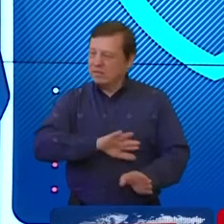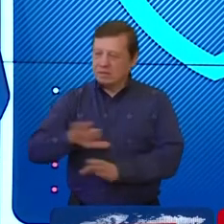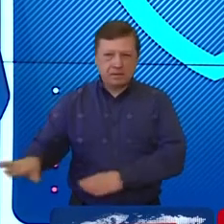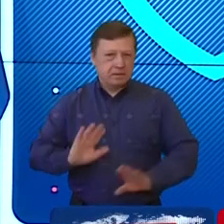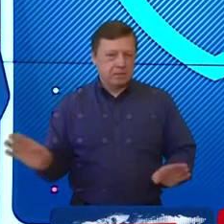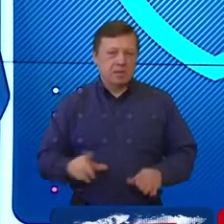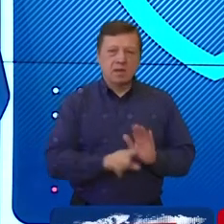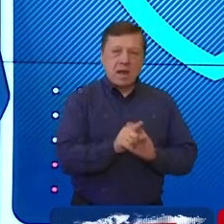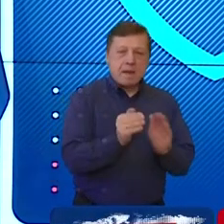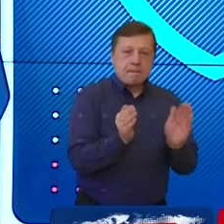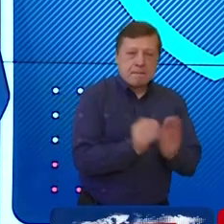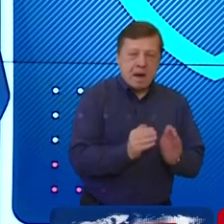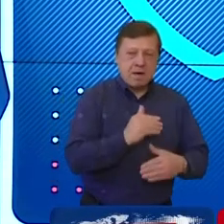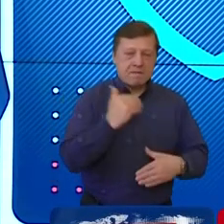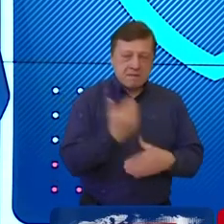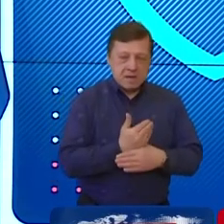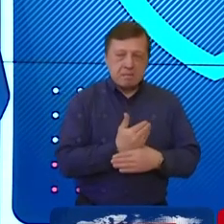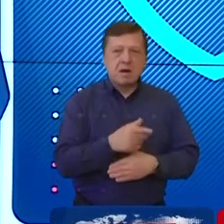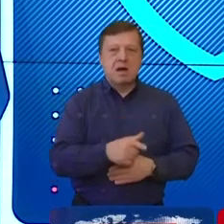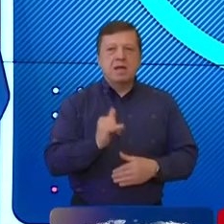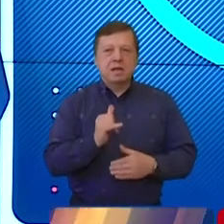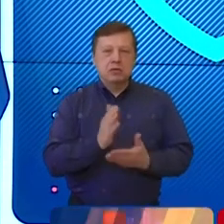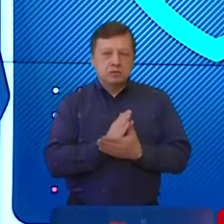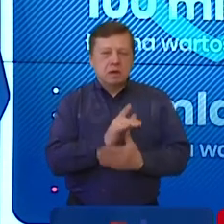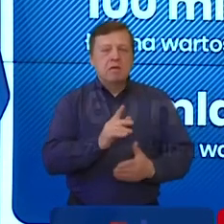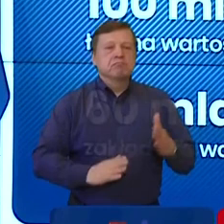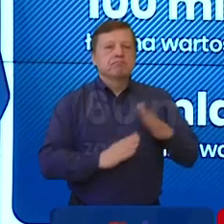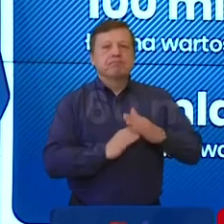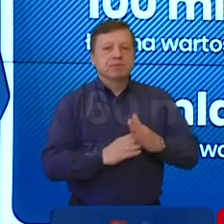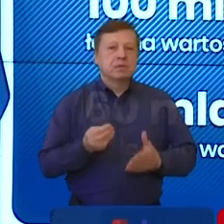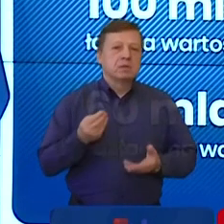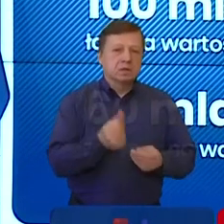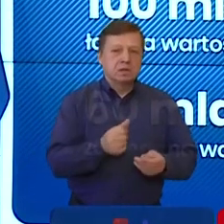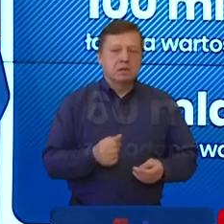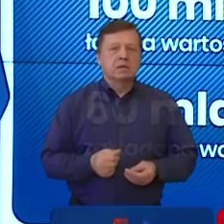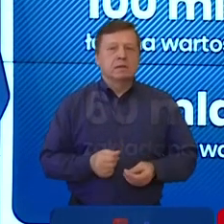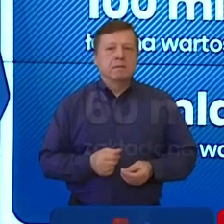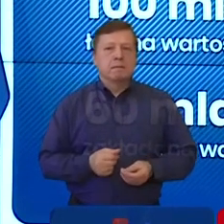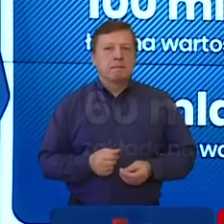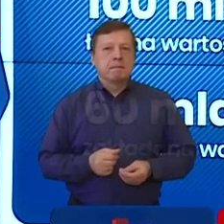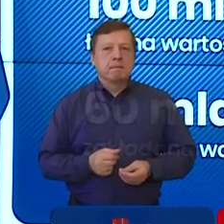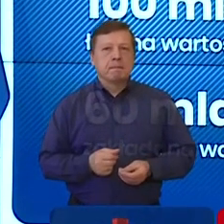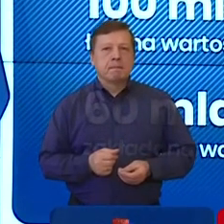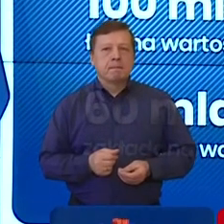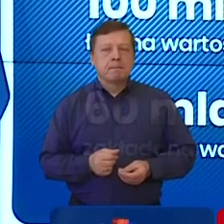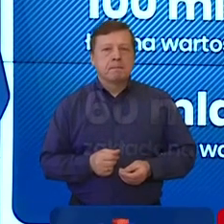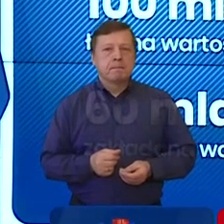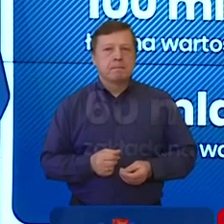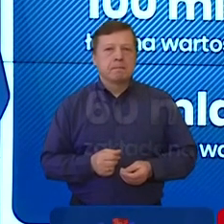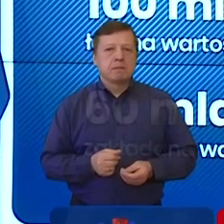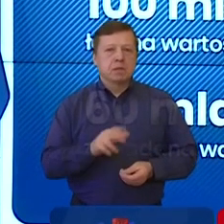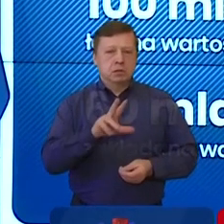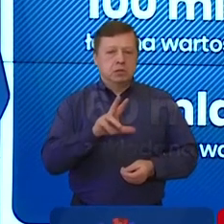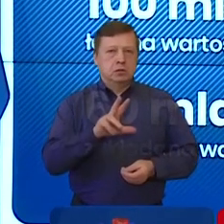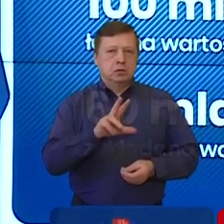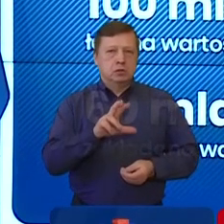mikro i małych firm górny pułap subwencji wynosi, dla tych najmniejszych firm górny pułap subwencji wynosi